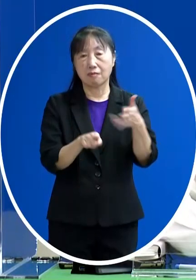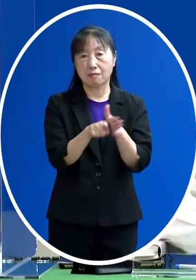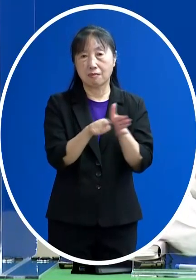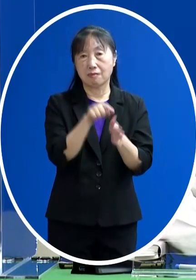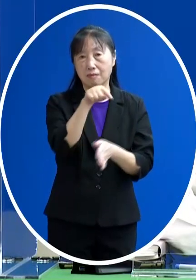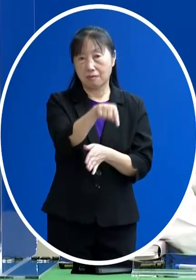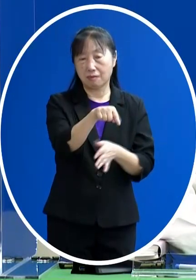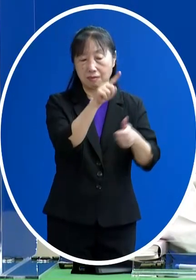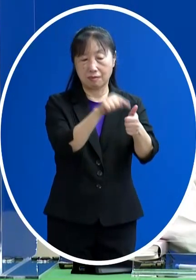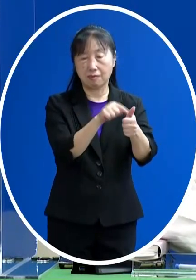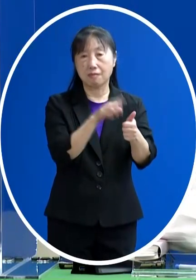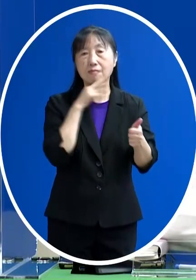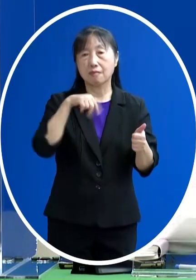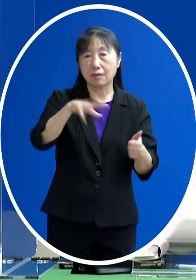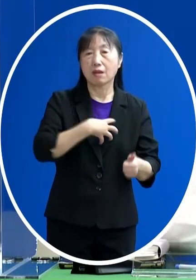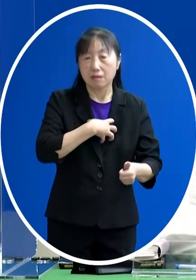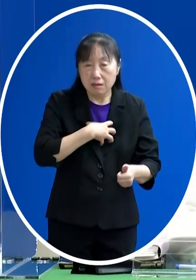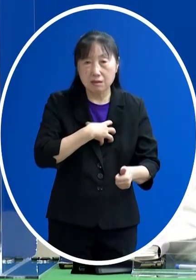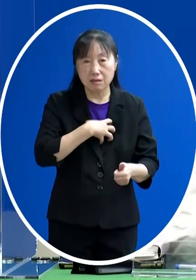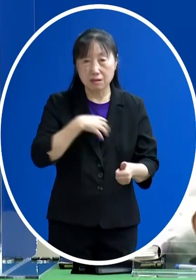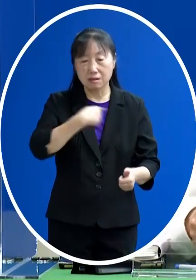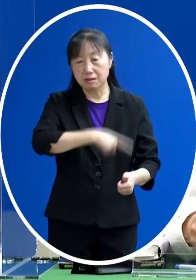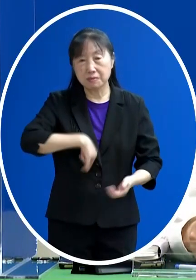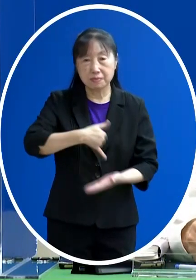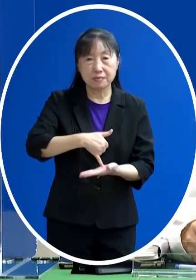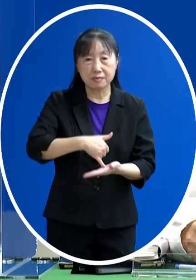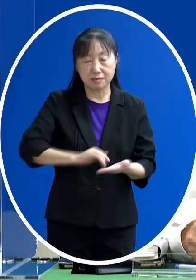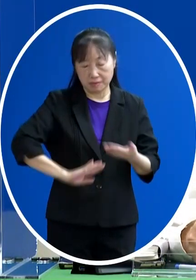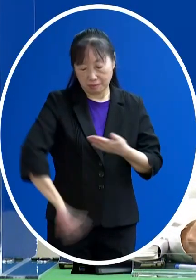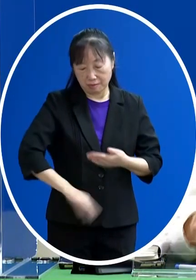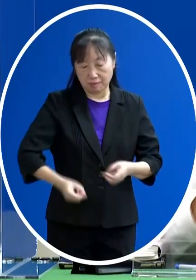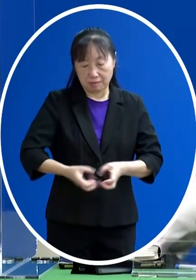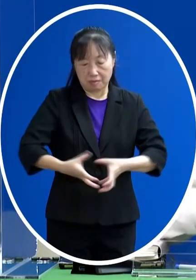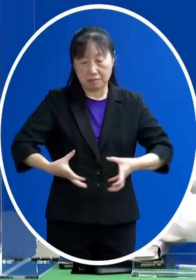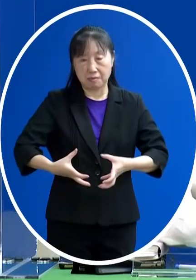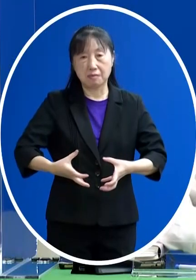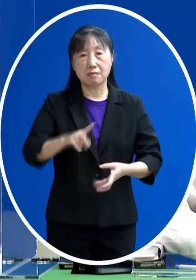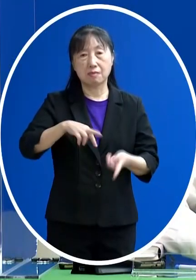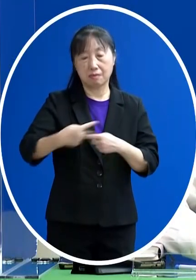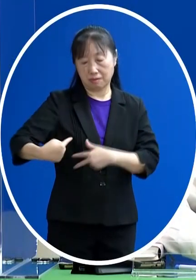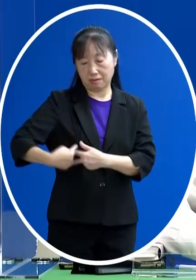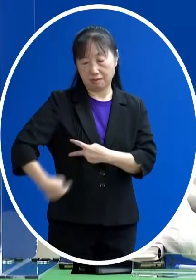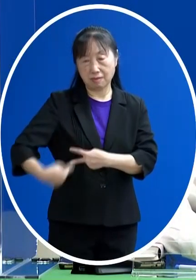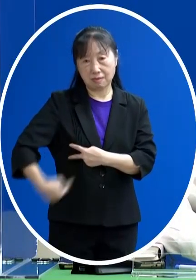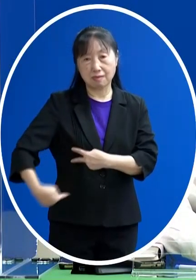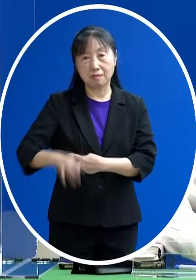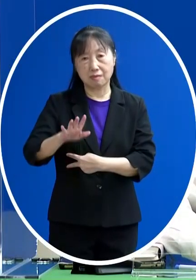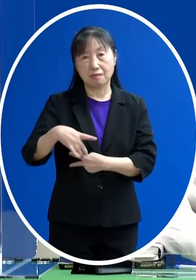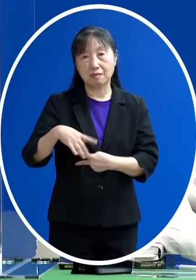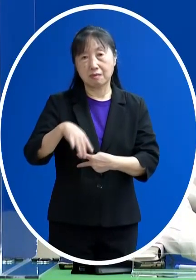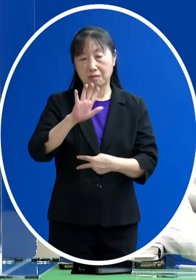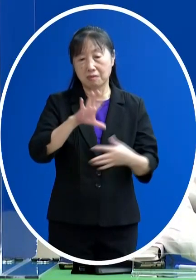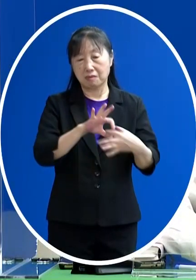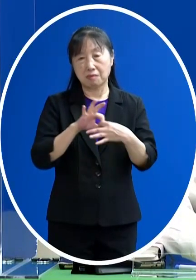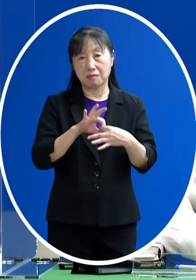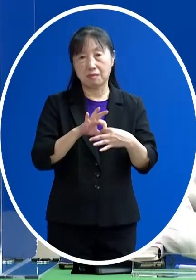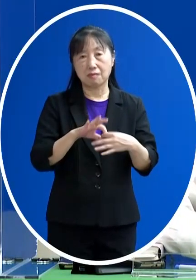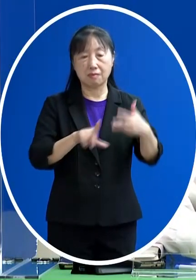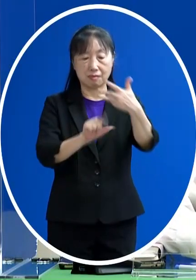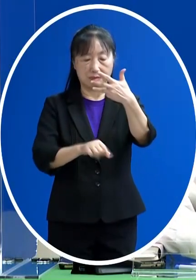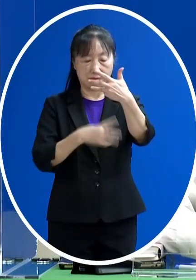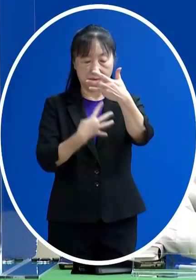些。走路会喘、全身虚弱、下肢水肿的哈，这个比较跟肝硬化有关的症状，在